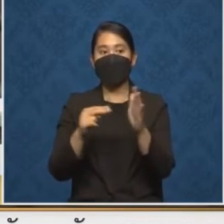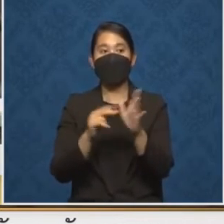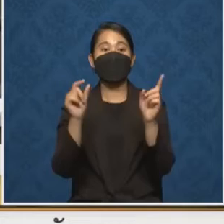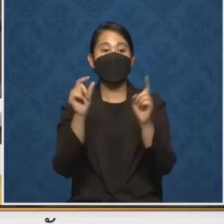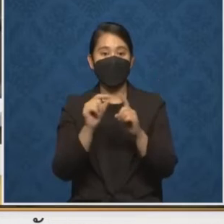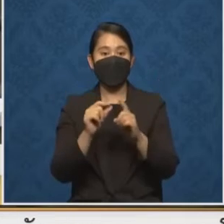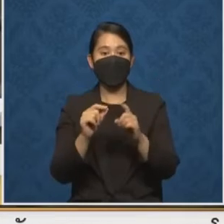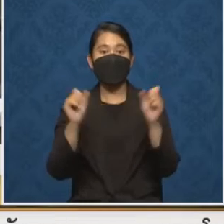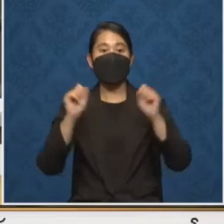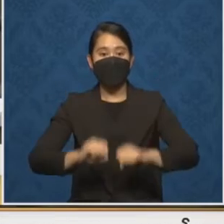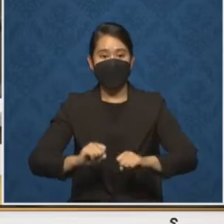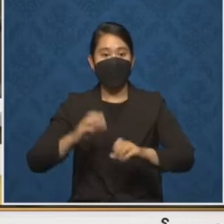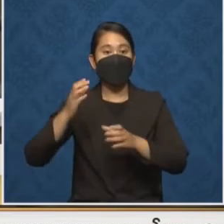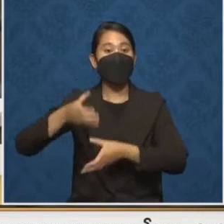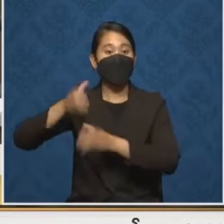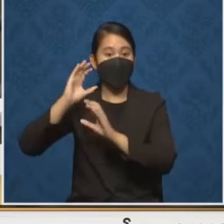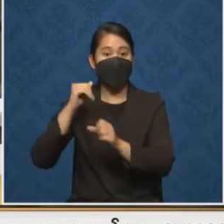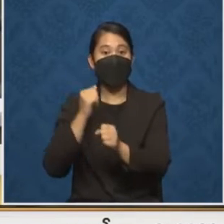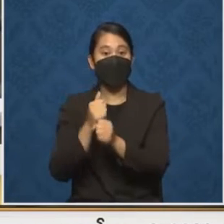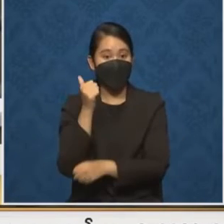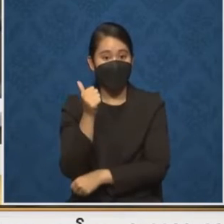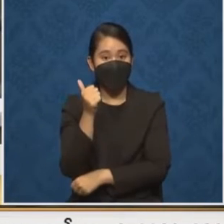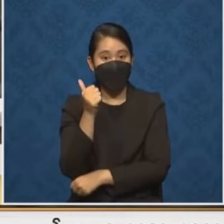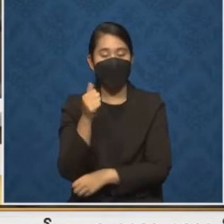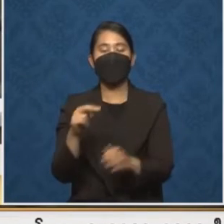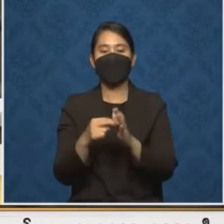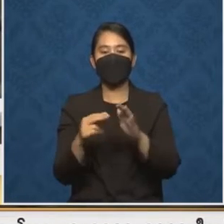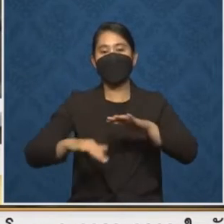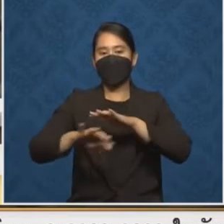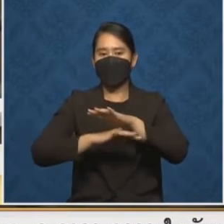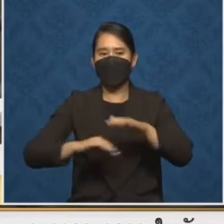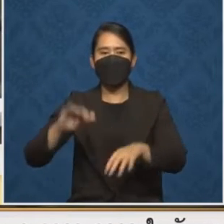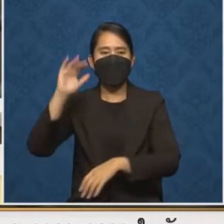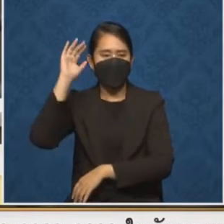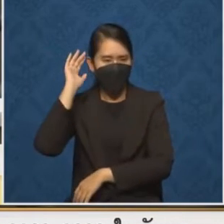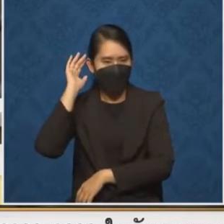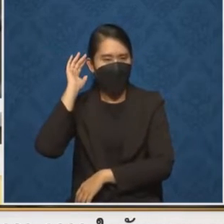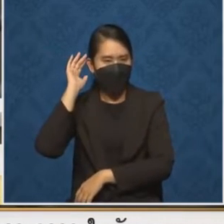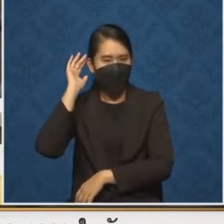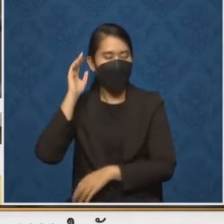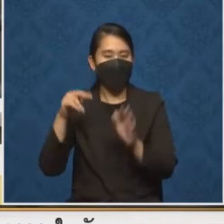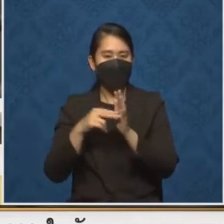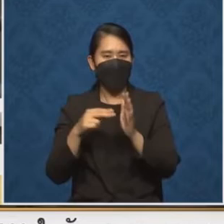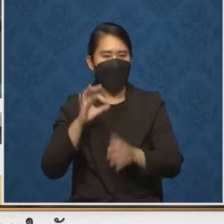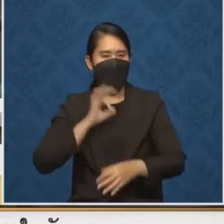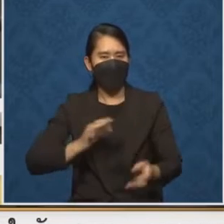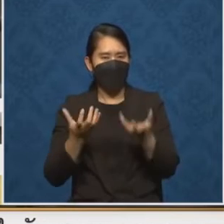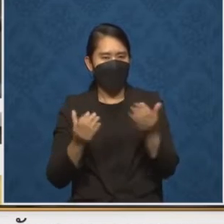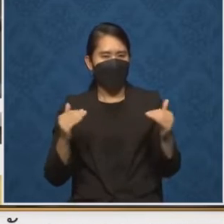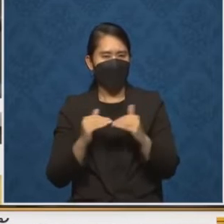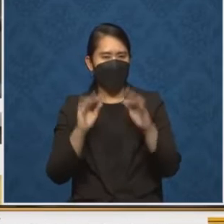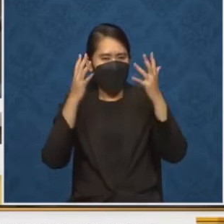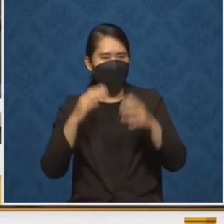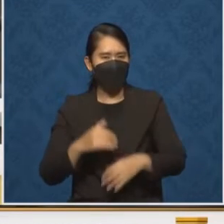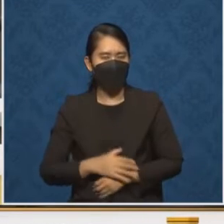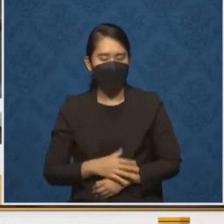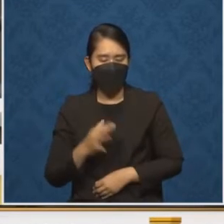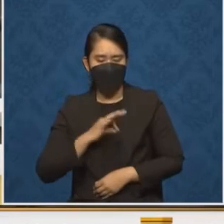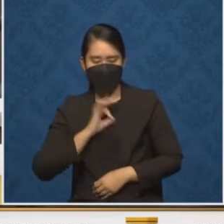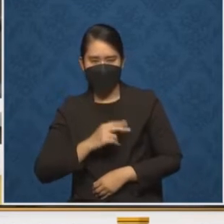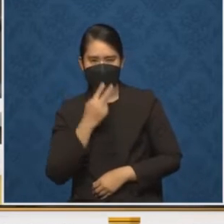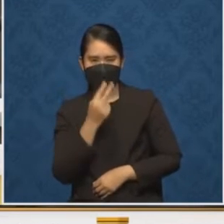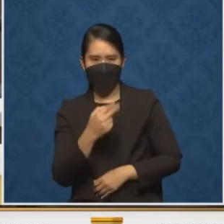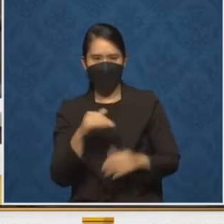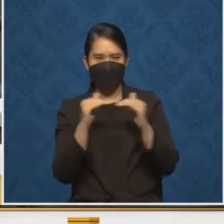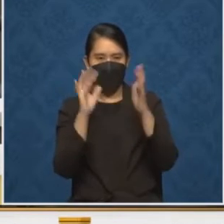ำตดสิ้งได้หรอไม่ถ้าเรามีหกฐานอนควรเชื่อได้ว่าเกิดความไมยดททำขึ้นในกระวนพิจเจอนา